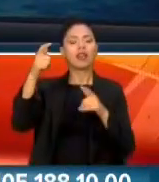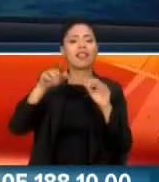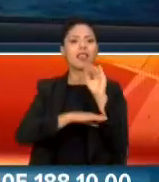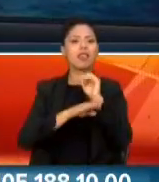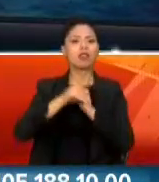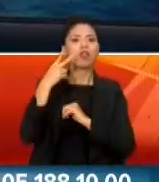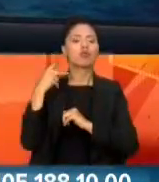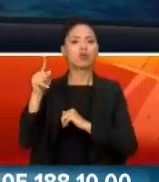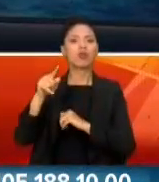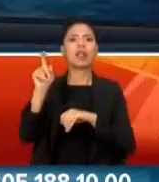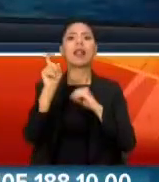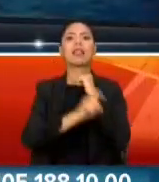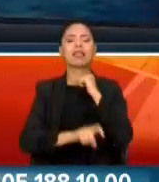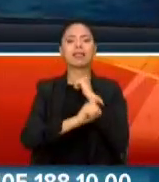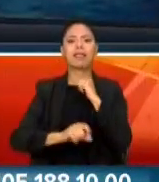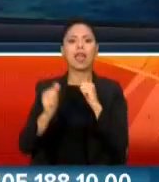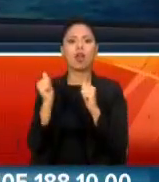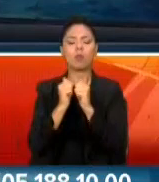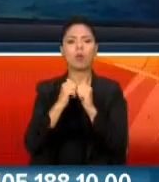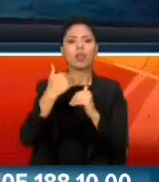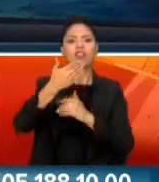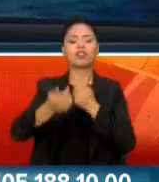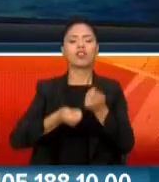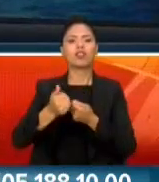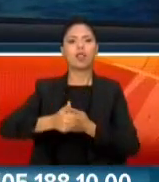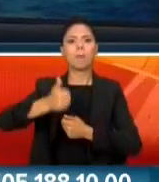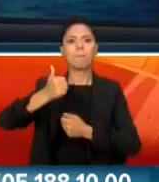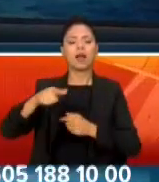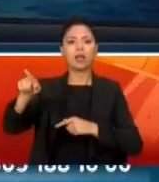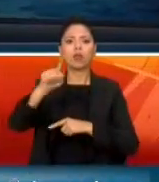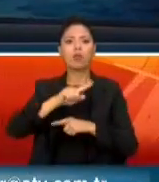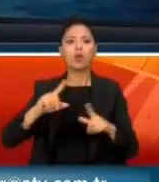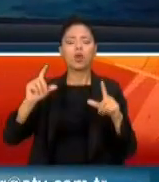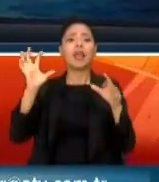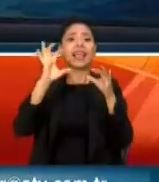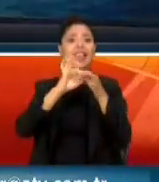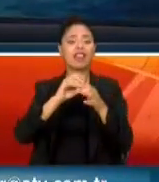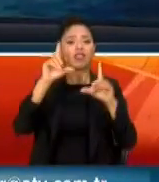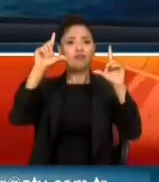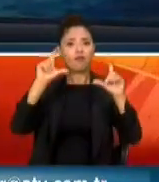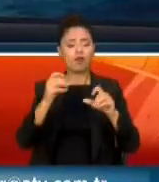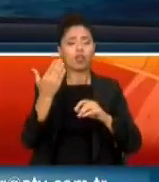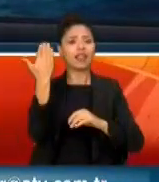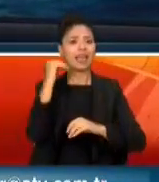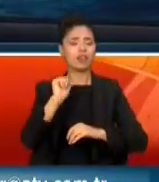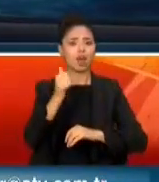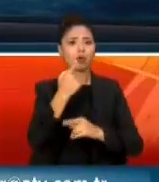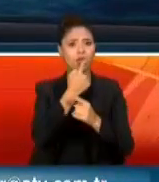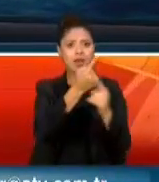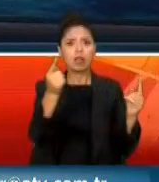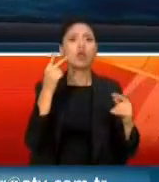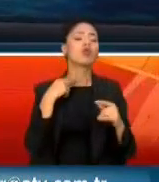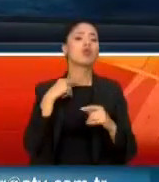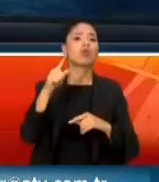örgütü PYD-YPG ile Dışişleri Bakanı düzeyinde kurulan ilişkinin fotoğrafı ki geçen günlerde aktardık. Rusya'nın